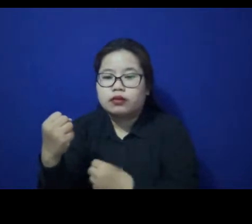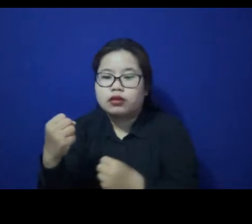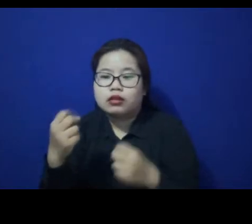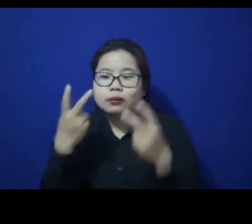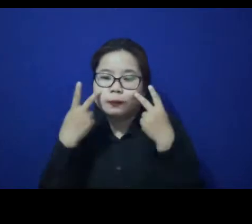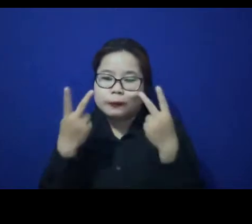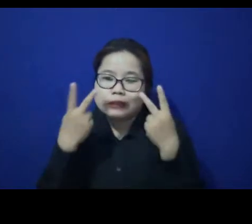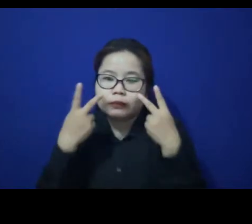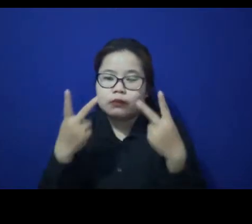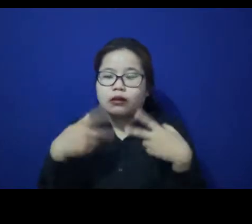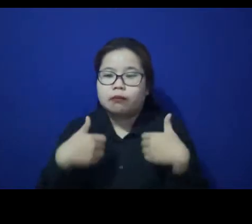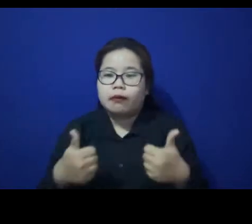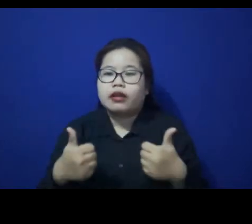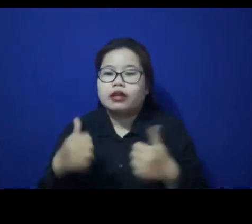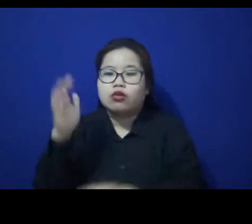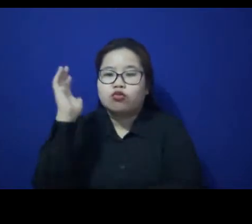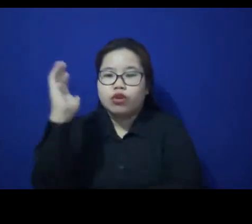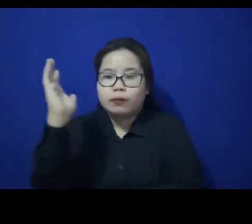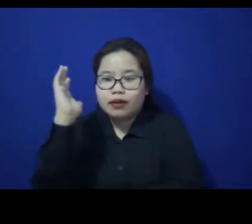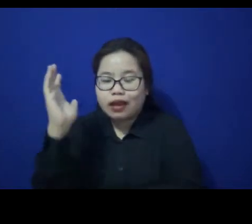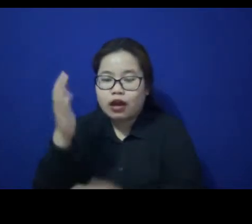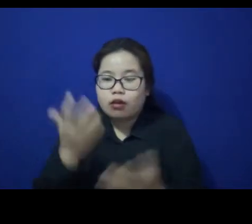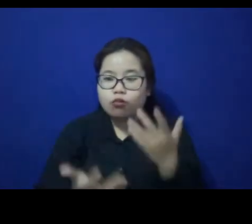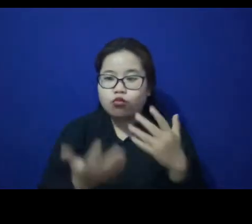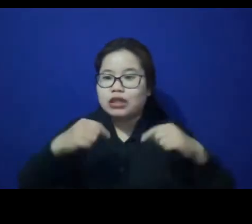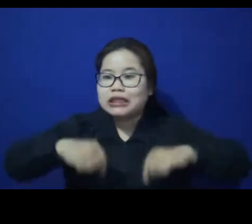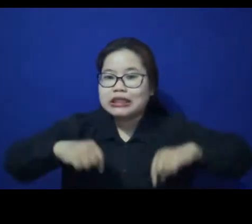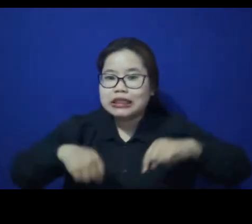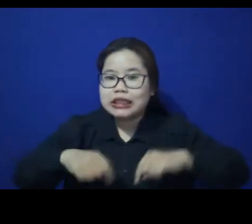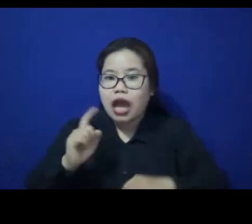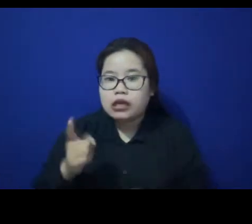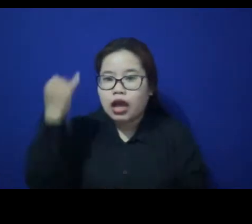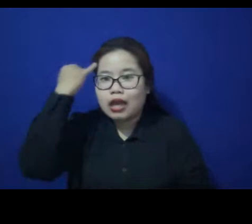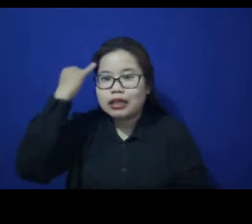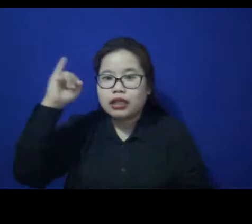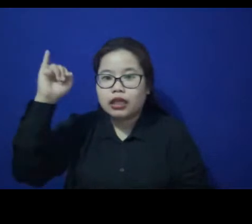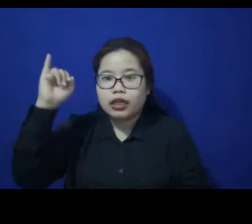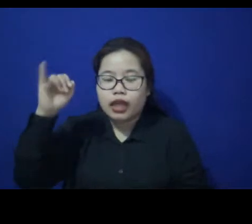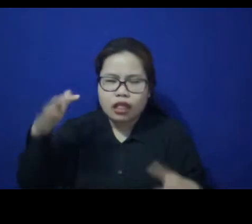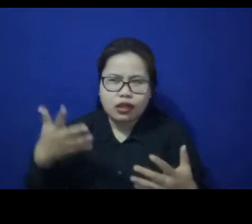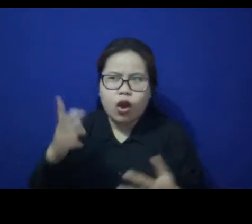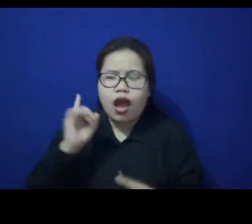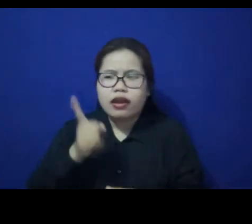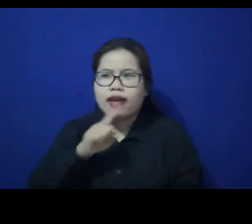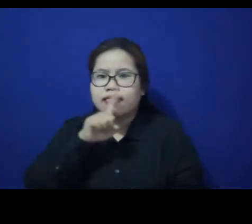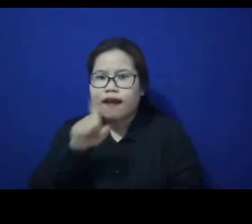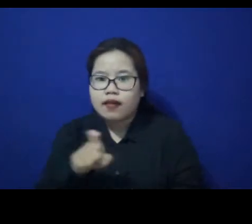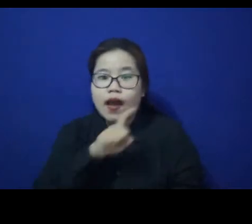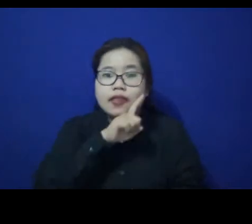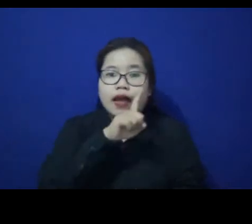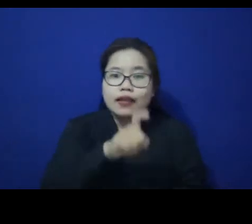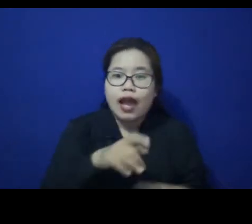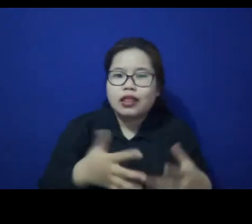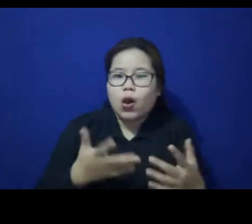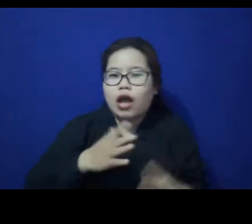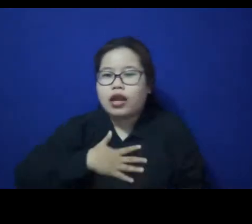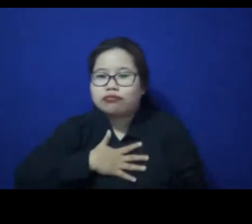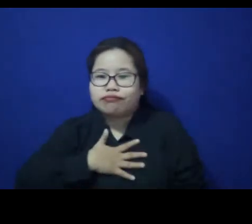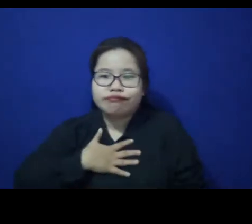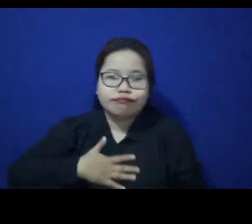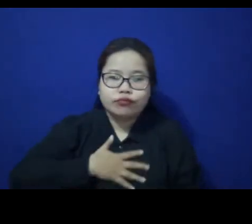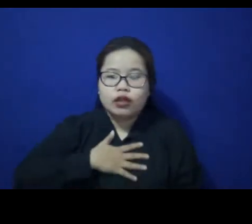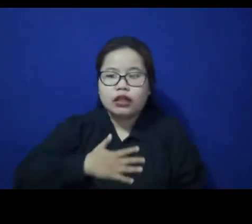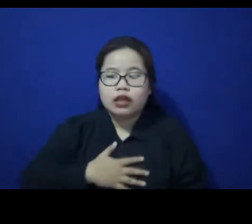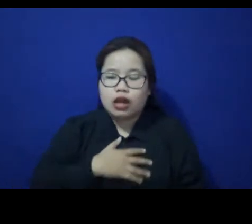menyimak dengan baik webinarnya, dan mungkin di sini nanti akan ada ide, juga pertanyaan, juga kegelisahan,